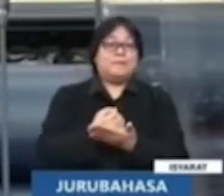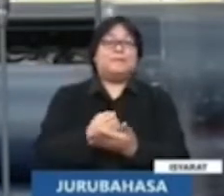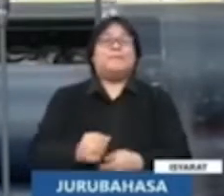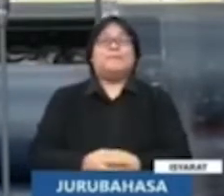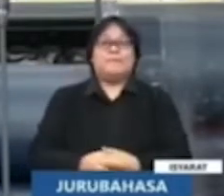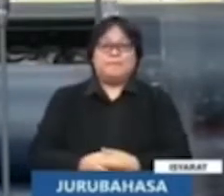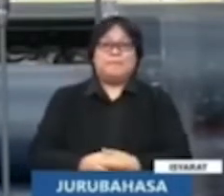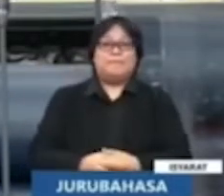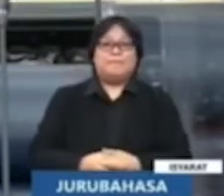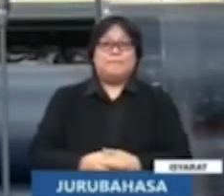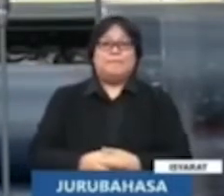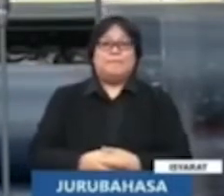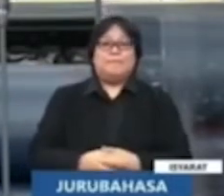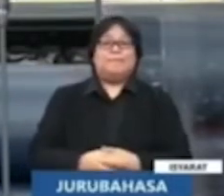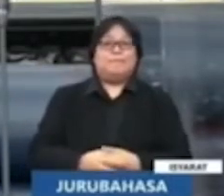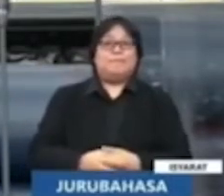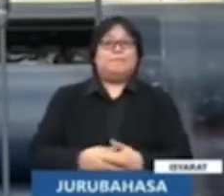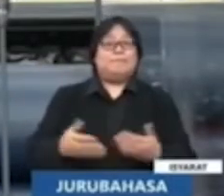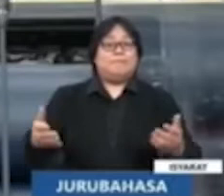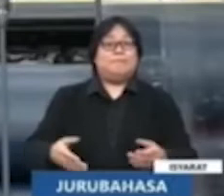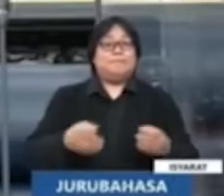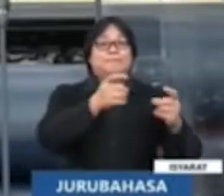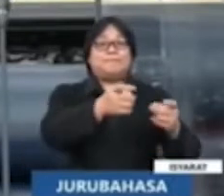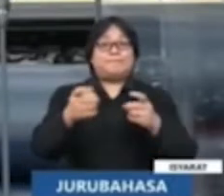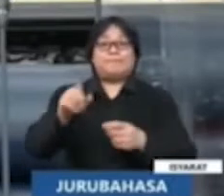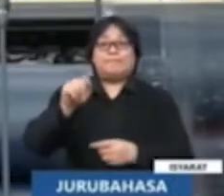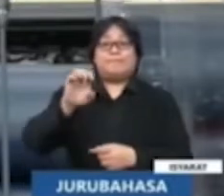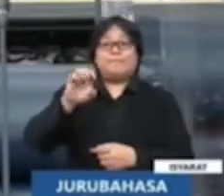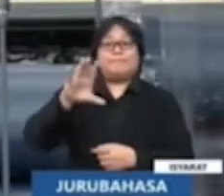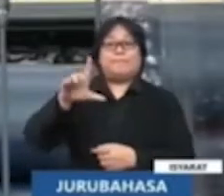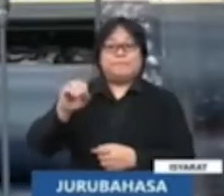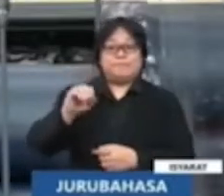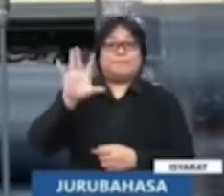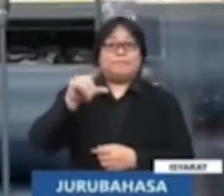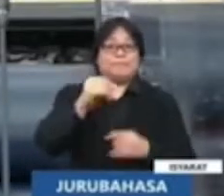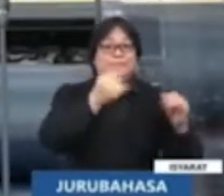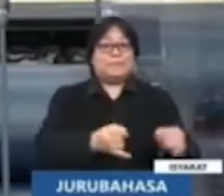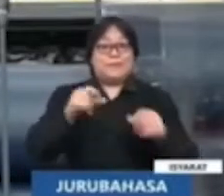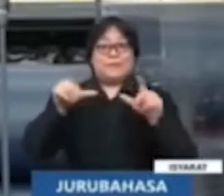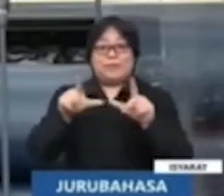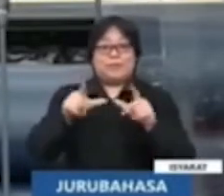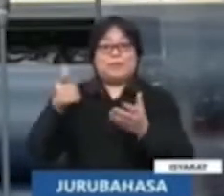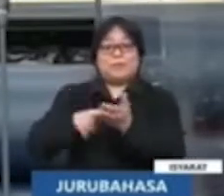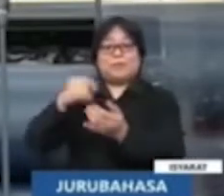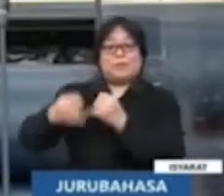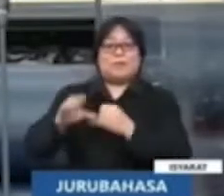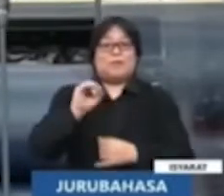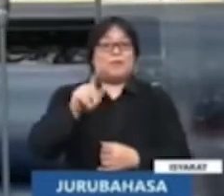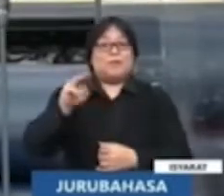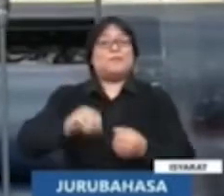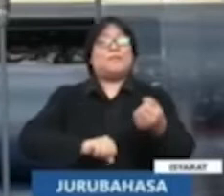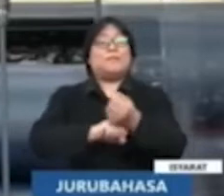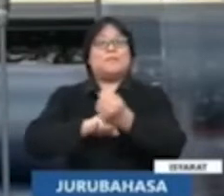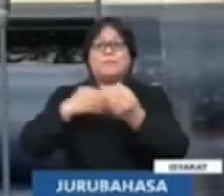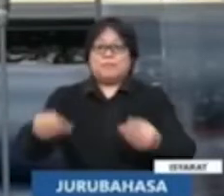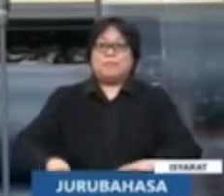daripada 5G. Daripada menganugerahkan jalur spektrum 5G kepada pemegang lesen individu, laporan akhir SKMM